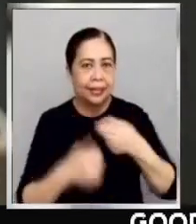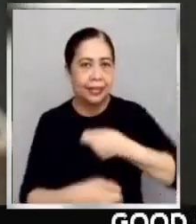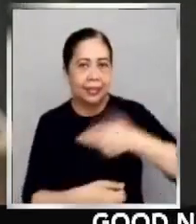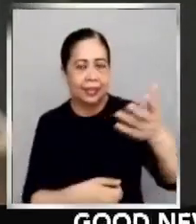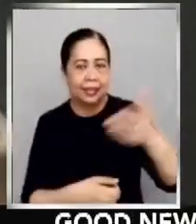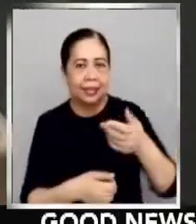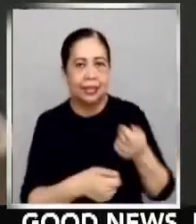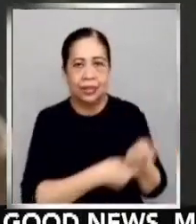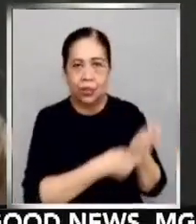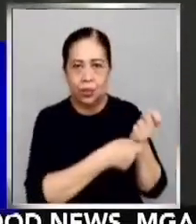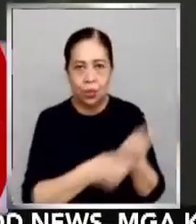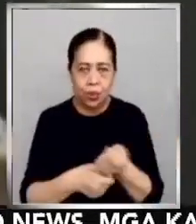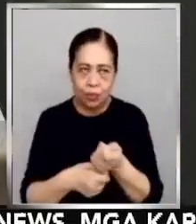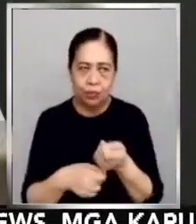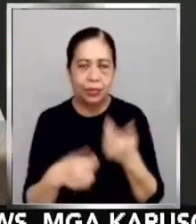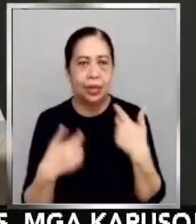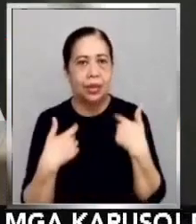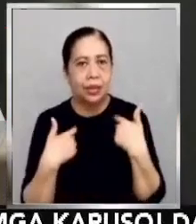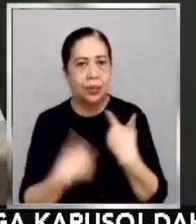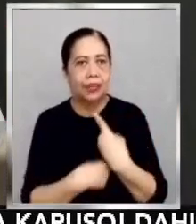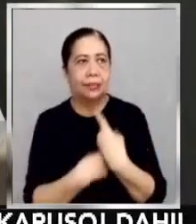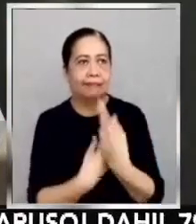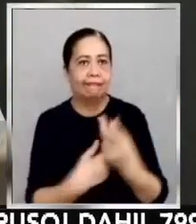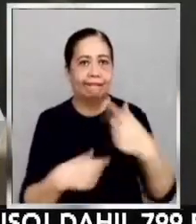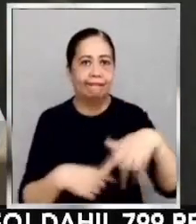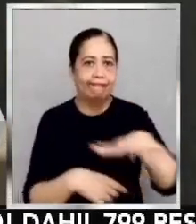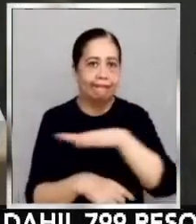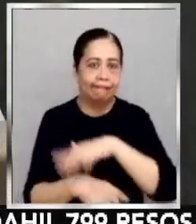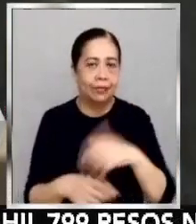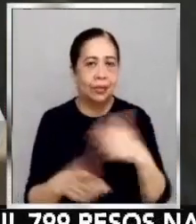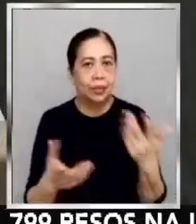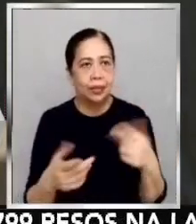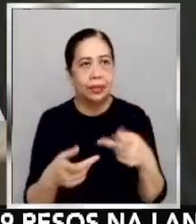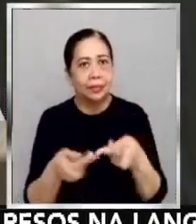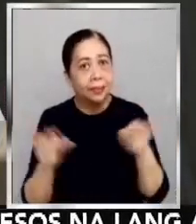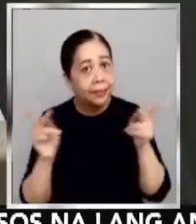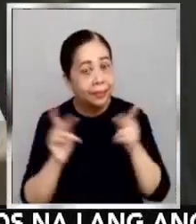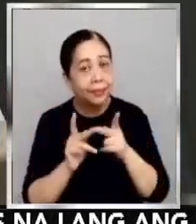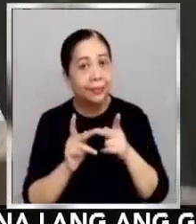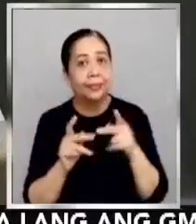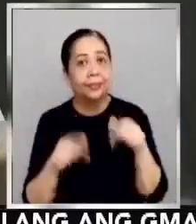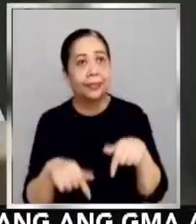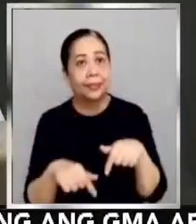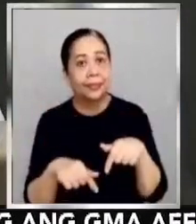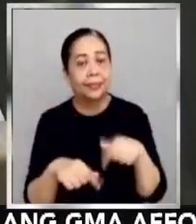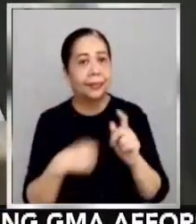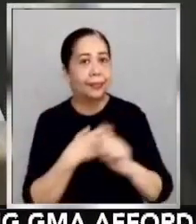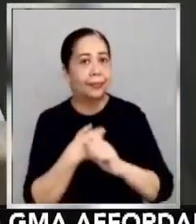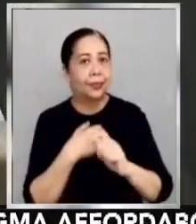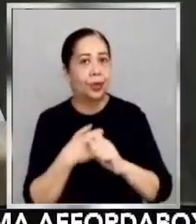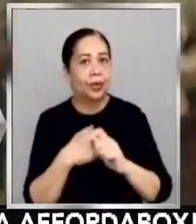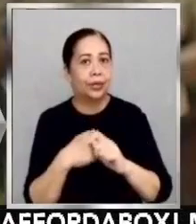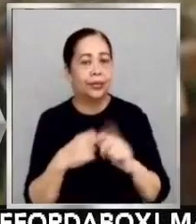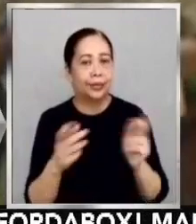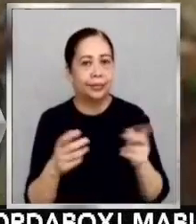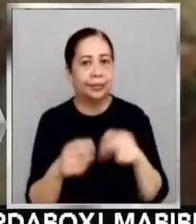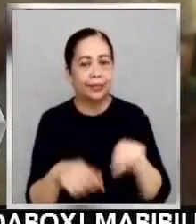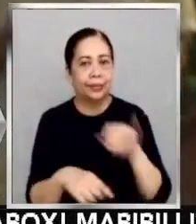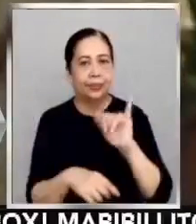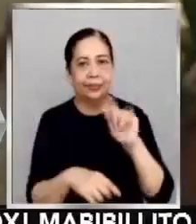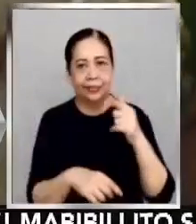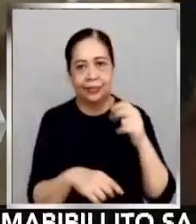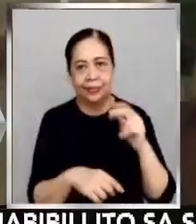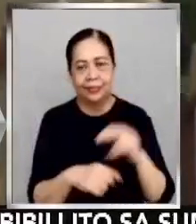We are lending our park for this to be the temporary home of DIGA. Galing tayo